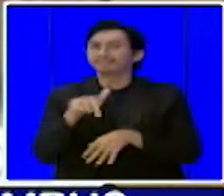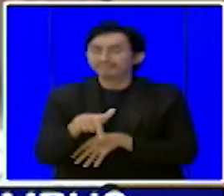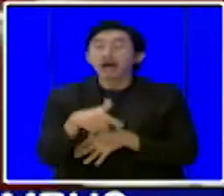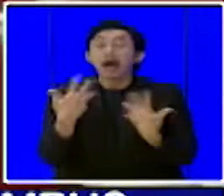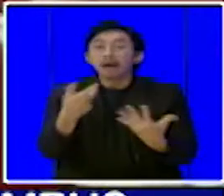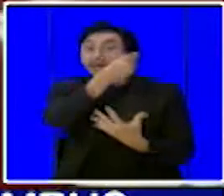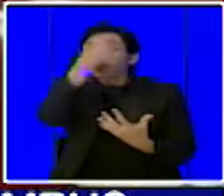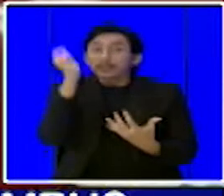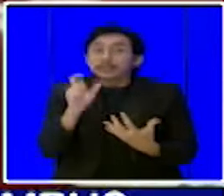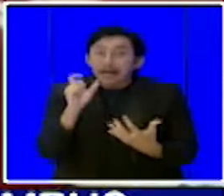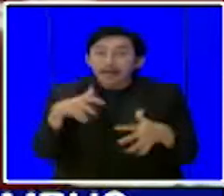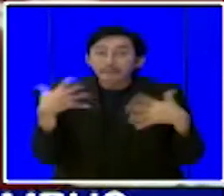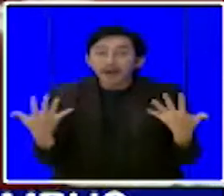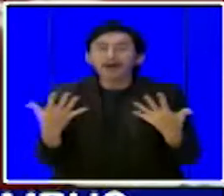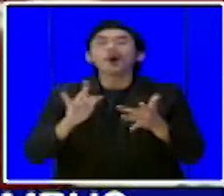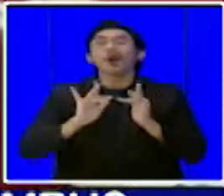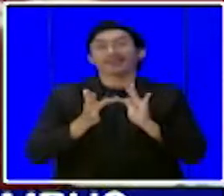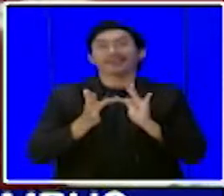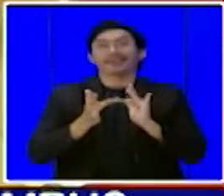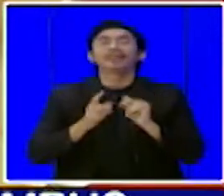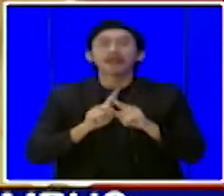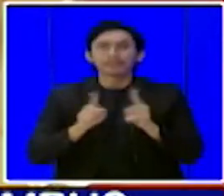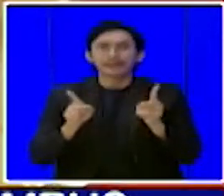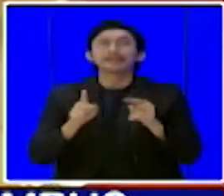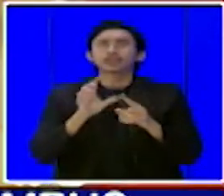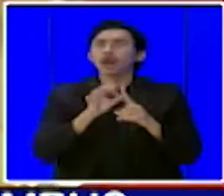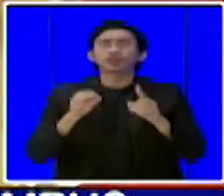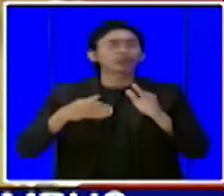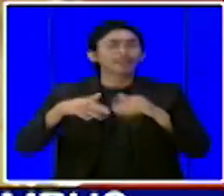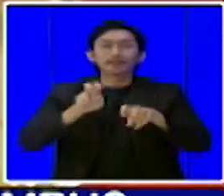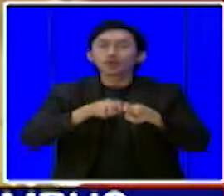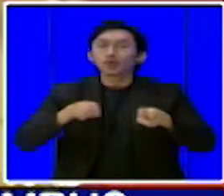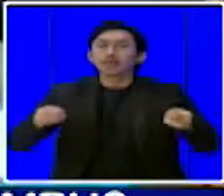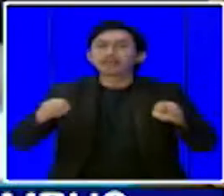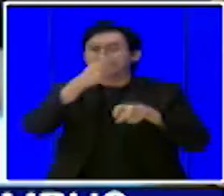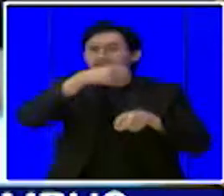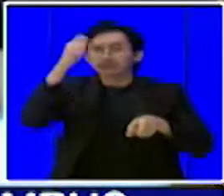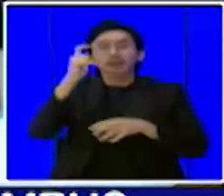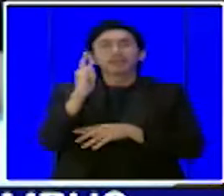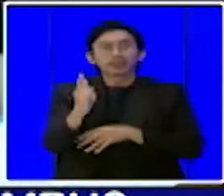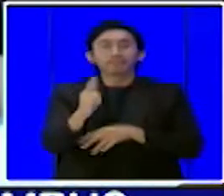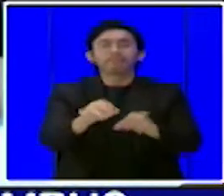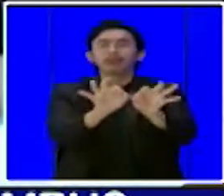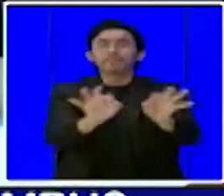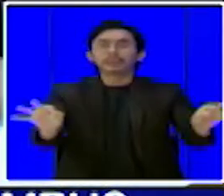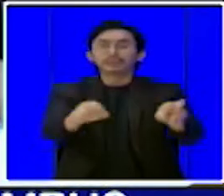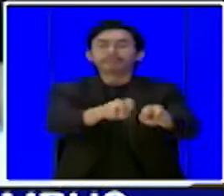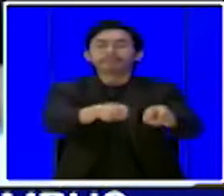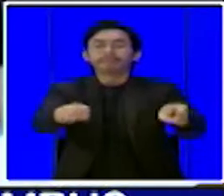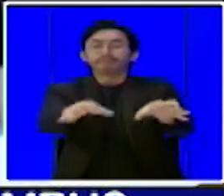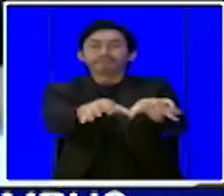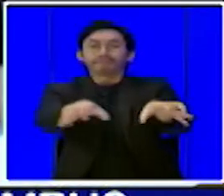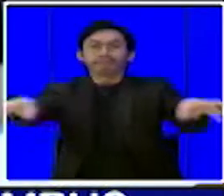online. Meski demikian, ratusan kursi untuk wisudawan tetap digelar rapi. Rektor UNS